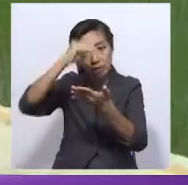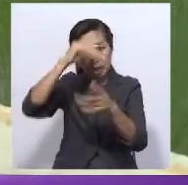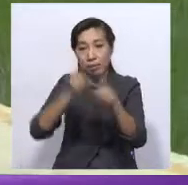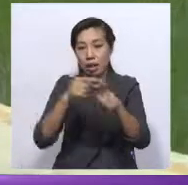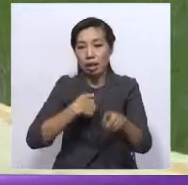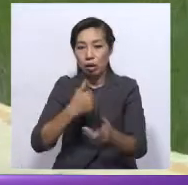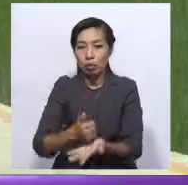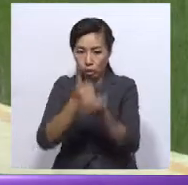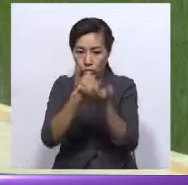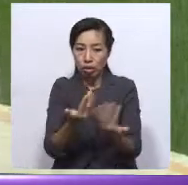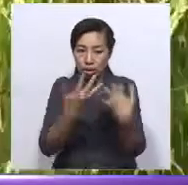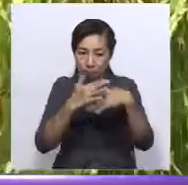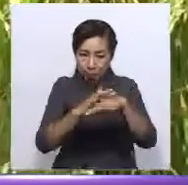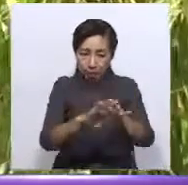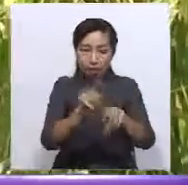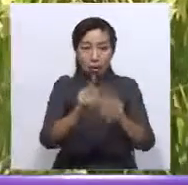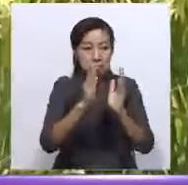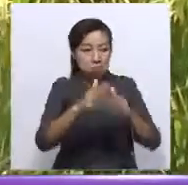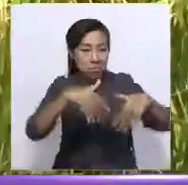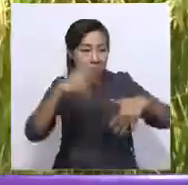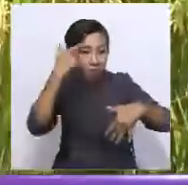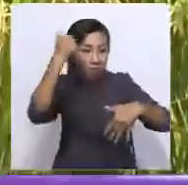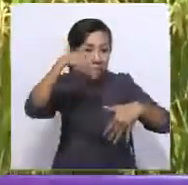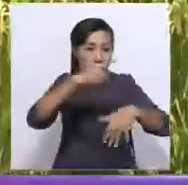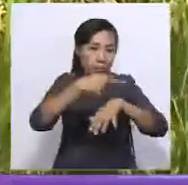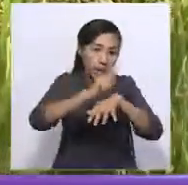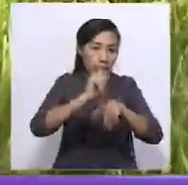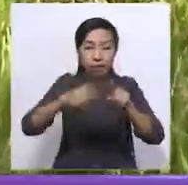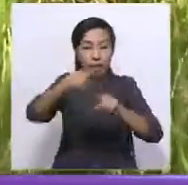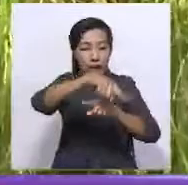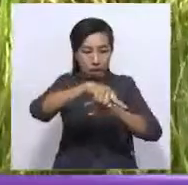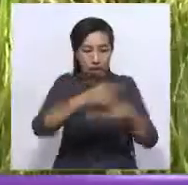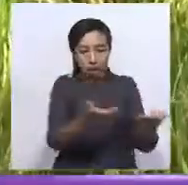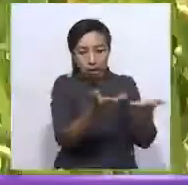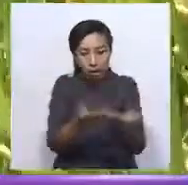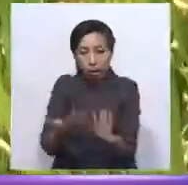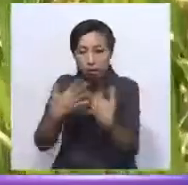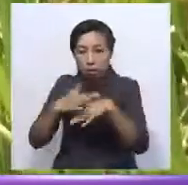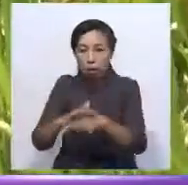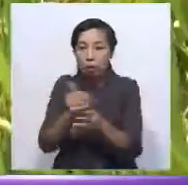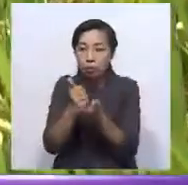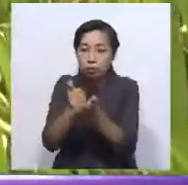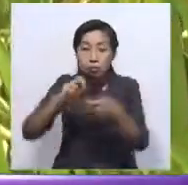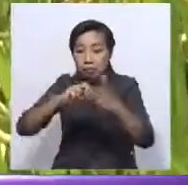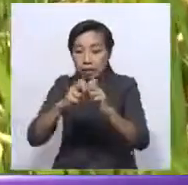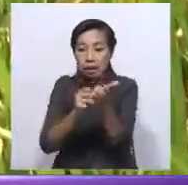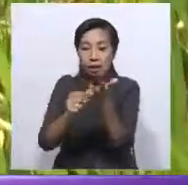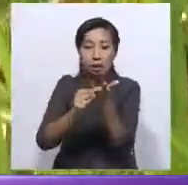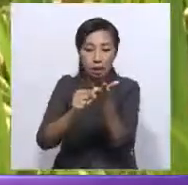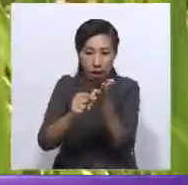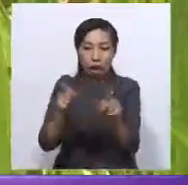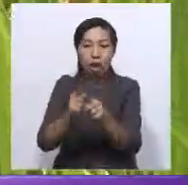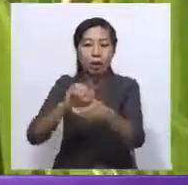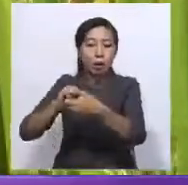คะป่าชาวบ้านต่างๆประธานสปก.ตรงนี้ค่ะเข้ามาร่วมกันเพื่อแก้ไขปัญหาแล้วก็ช่ว